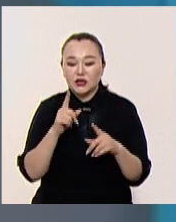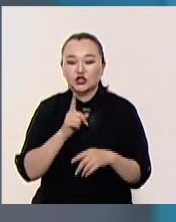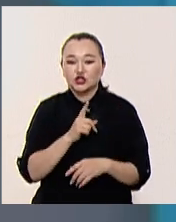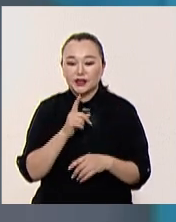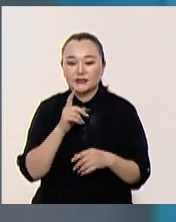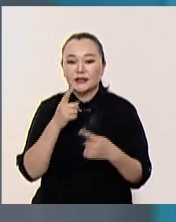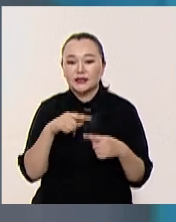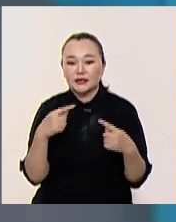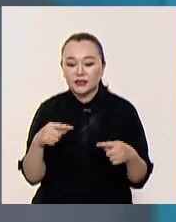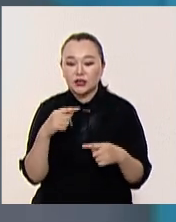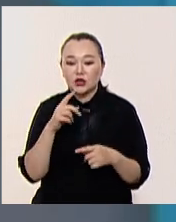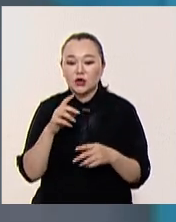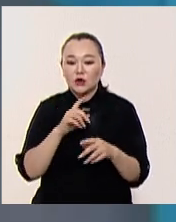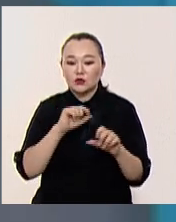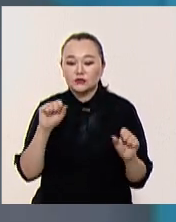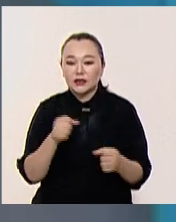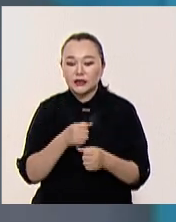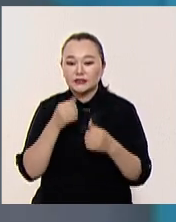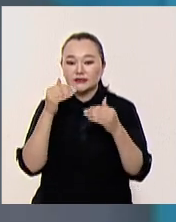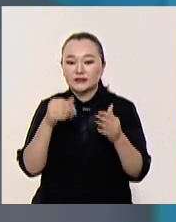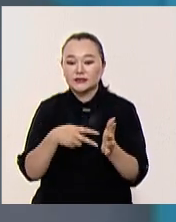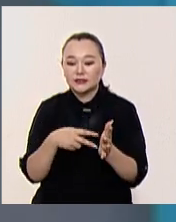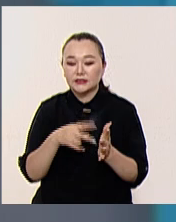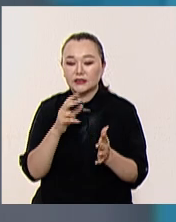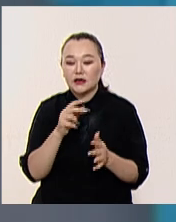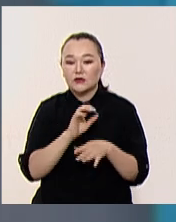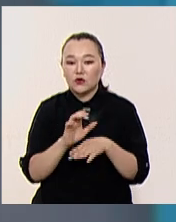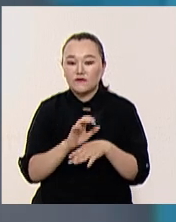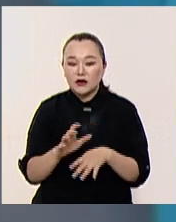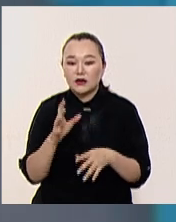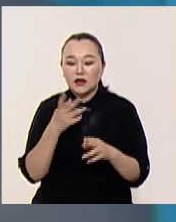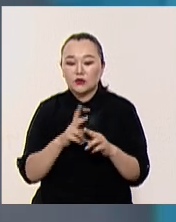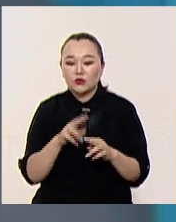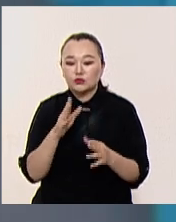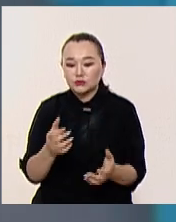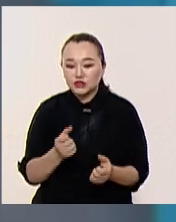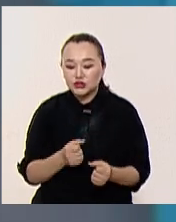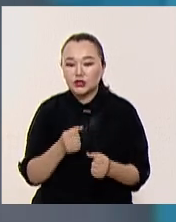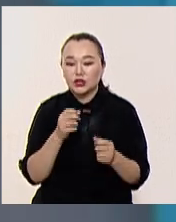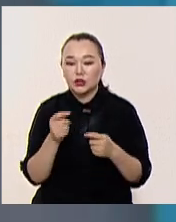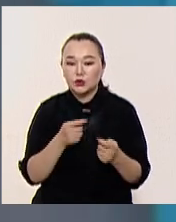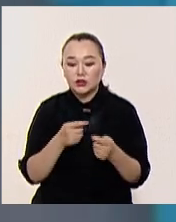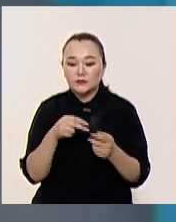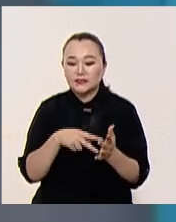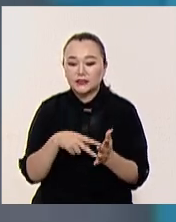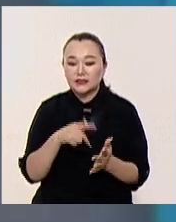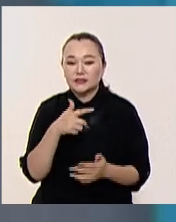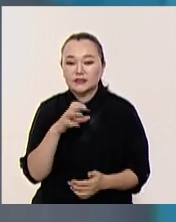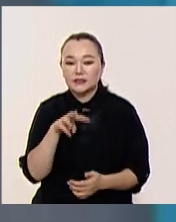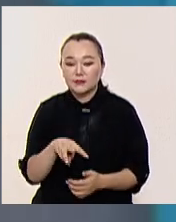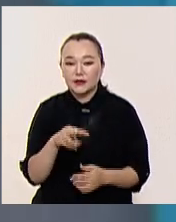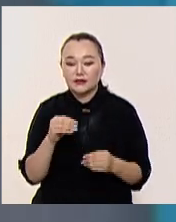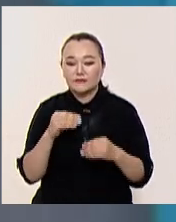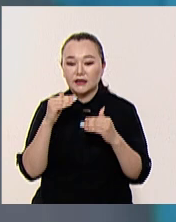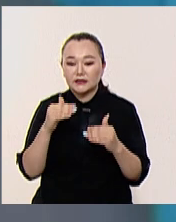Ожидается некоторое ускорение роста цен на непродовольственные товары, которое будет сдерживаться регулируемым ростом цен на ГСМ.